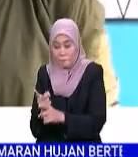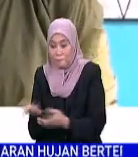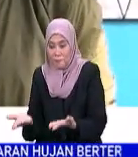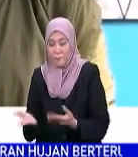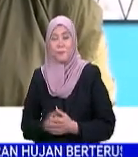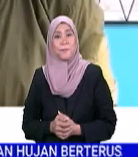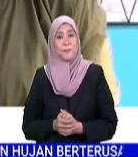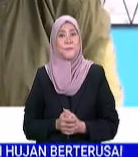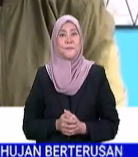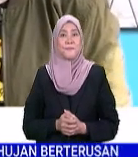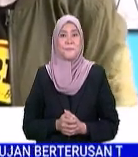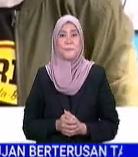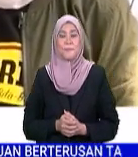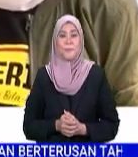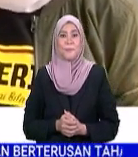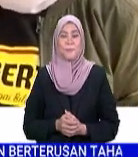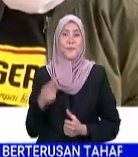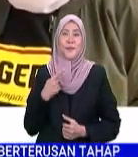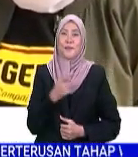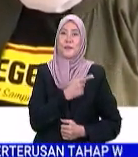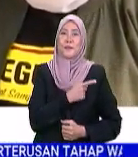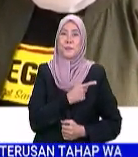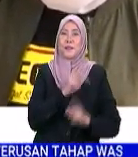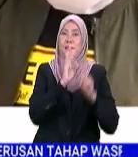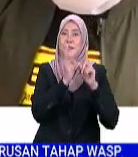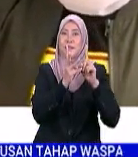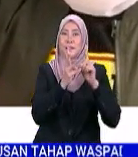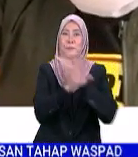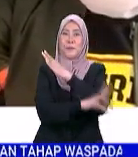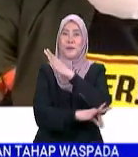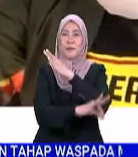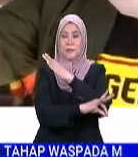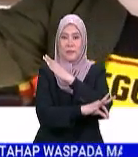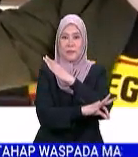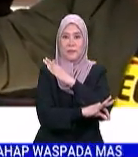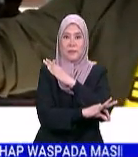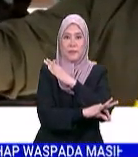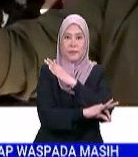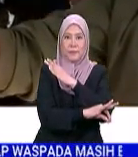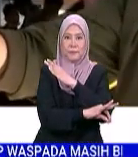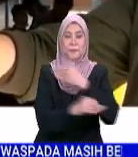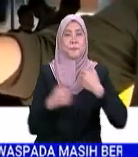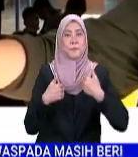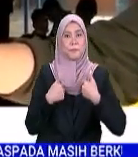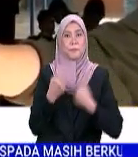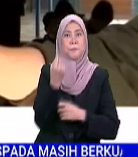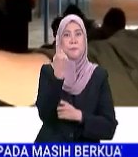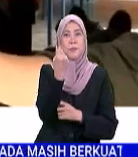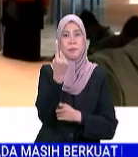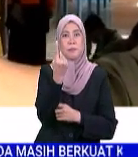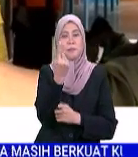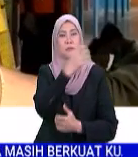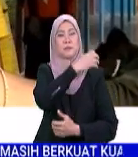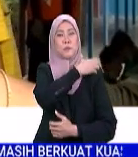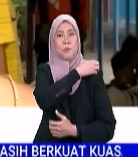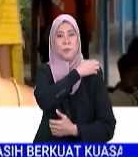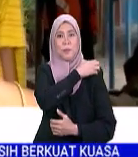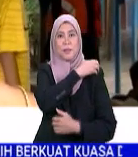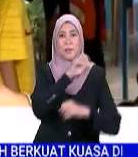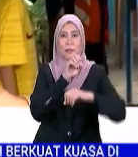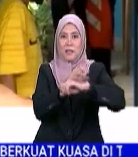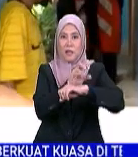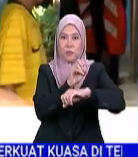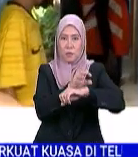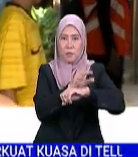Okey, kalau sebenarnya kalau kami di JKM Negeri Sembilan, kita mempunyai 11 pegawai